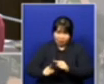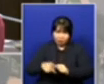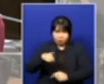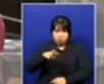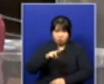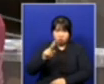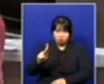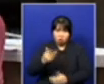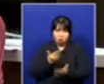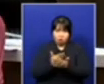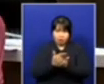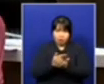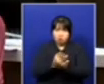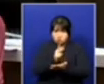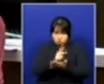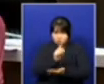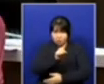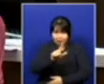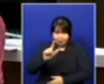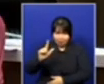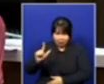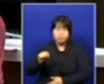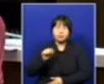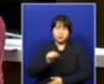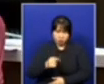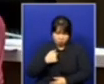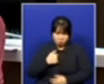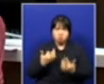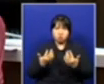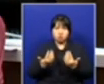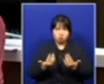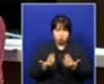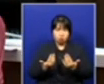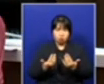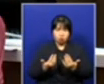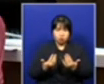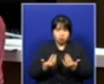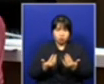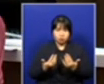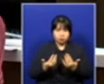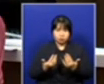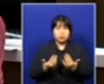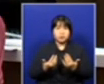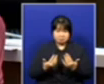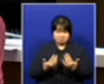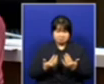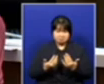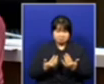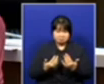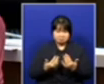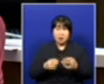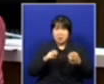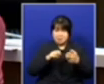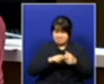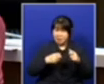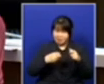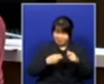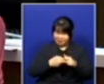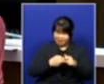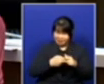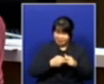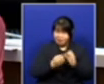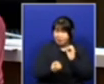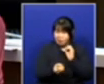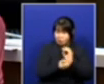าทนี้ถึงวันนั้นผมจะรอดูครับว่าผีมันจะเน่าก่อนถึงเมน